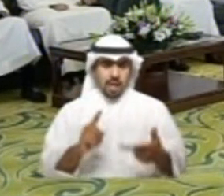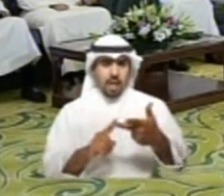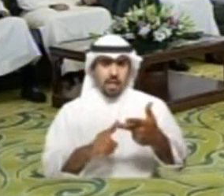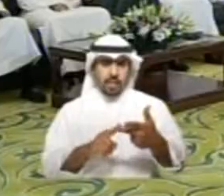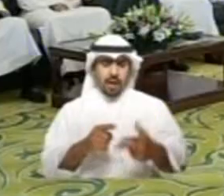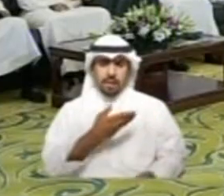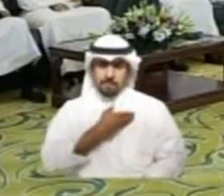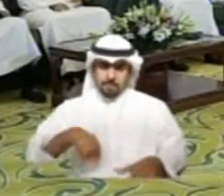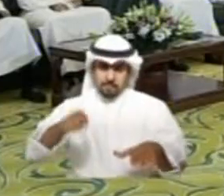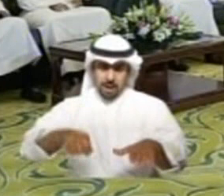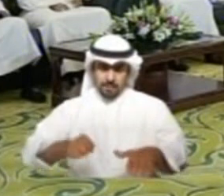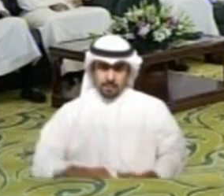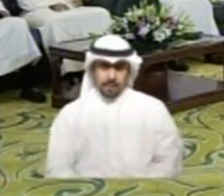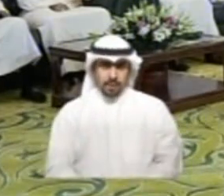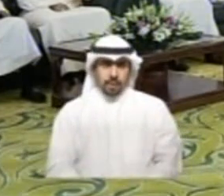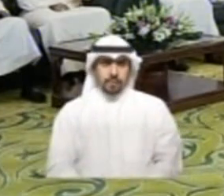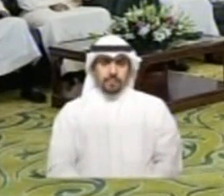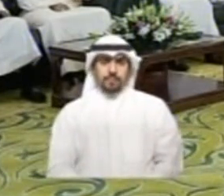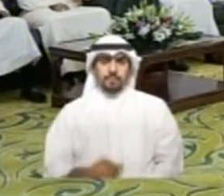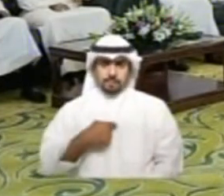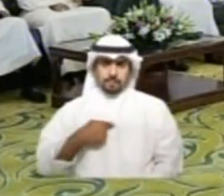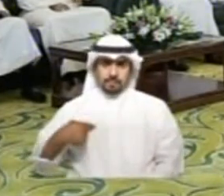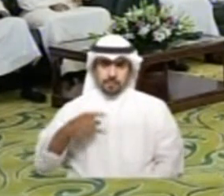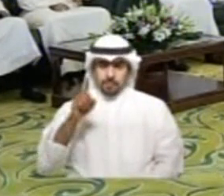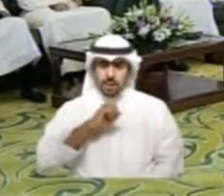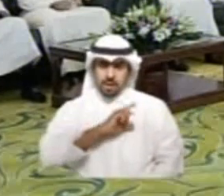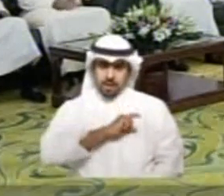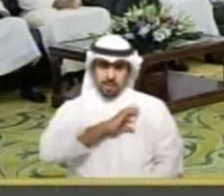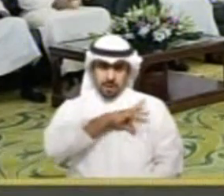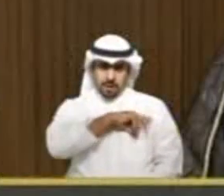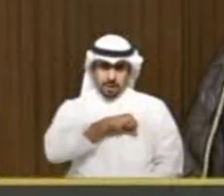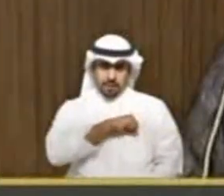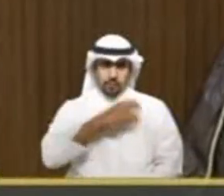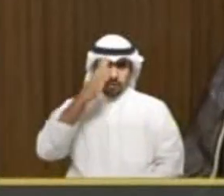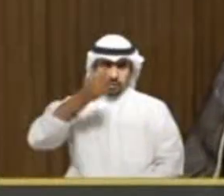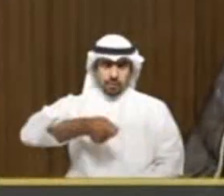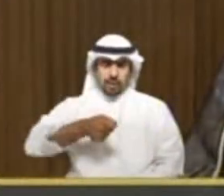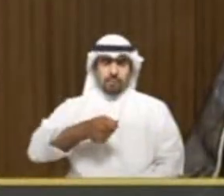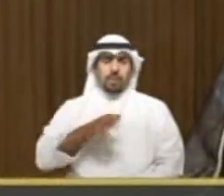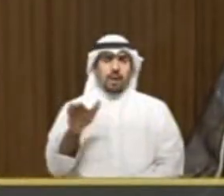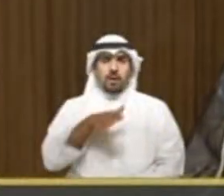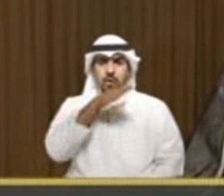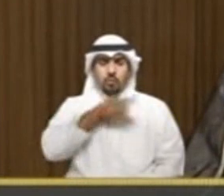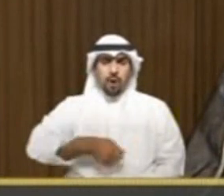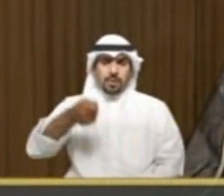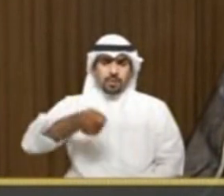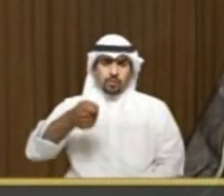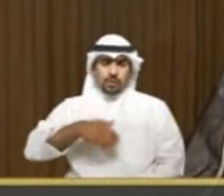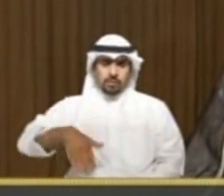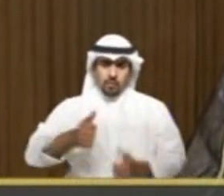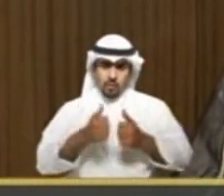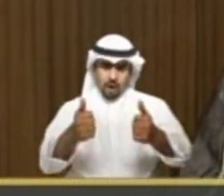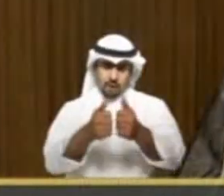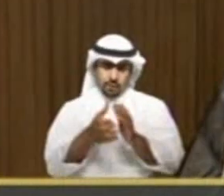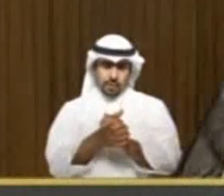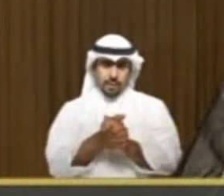التمييز. بسم الله الرحمن الرحيم، والصلاة والسلام على سيدنا محمد وعلى آله وصحبه أجمعين.